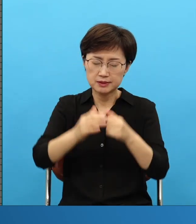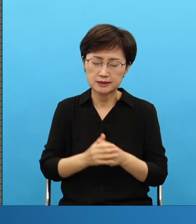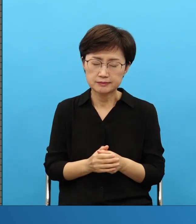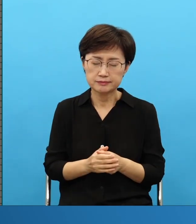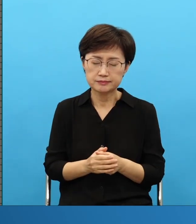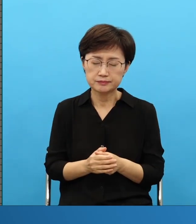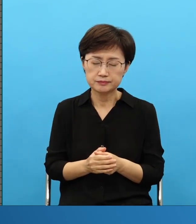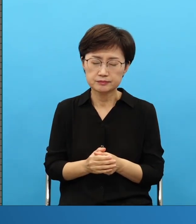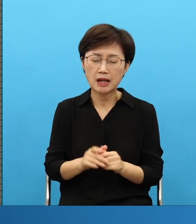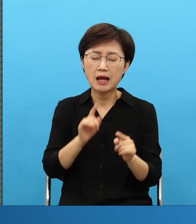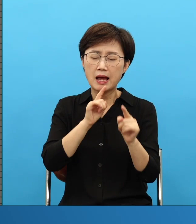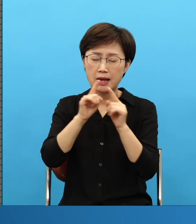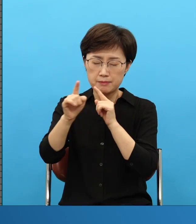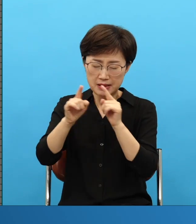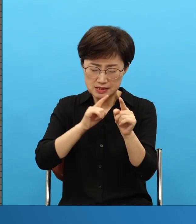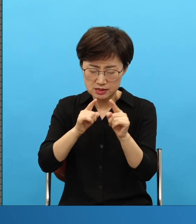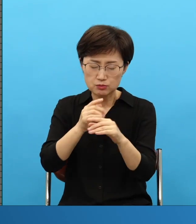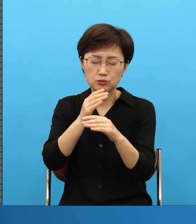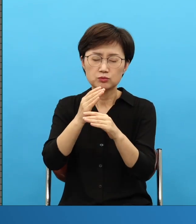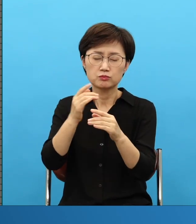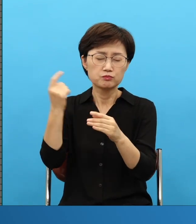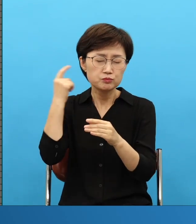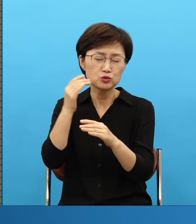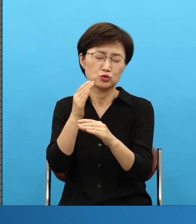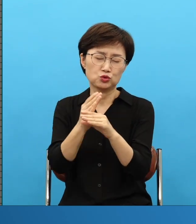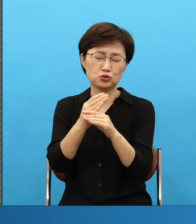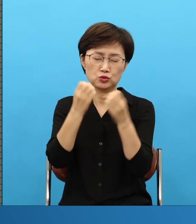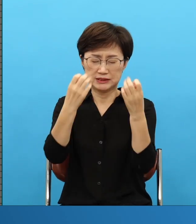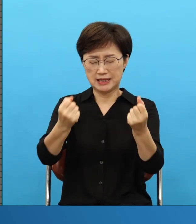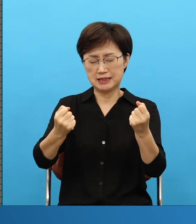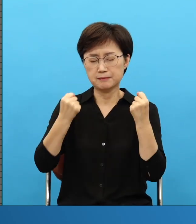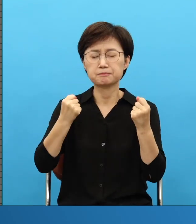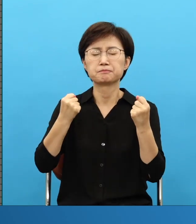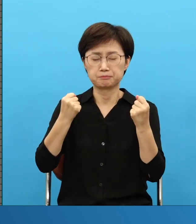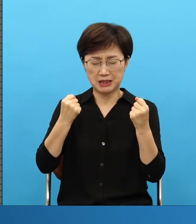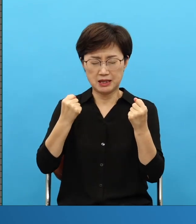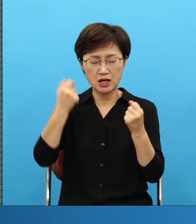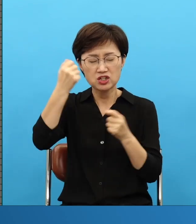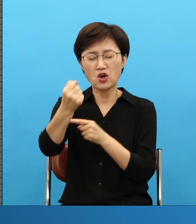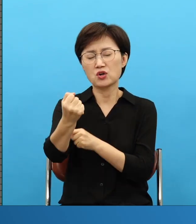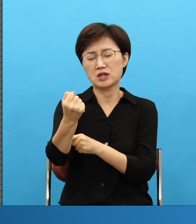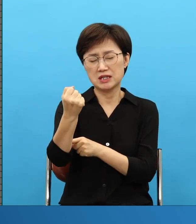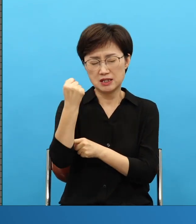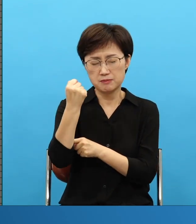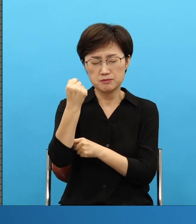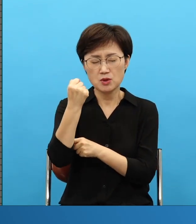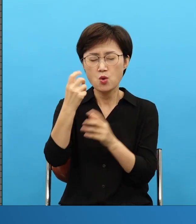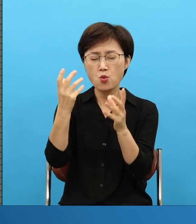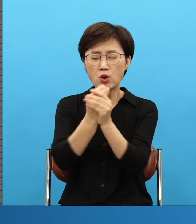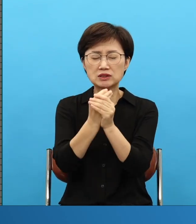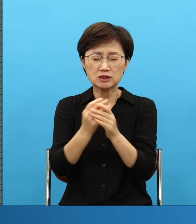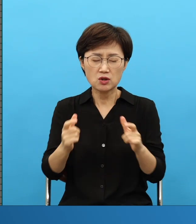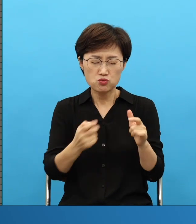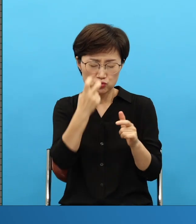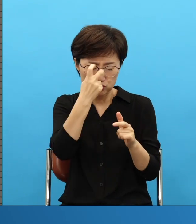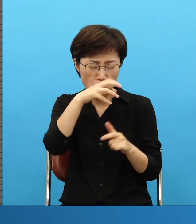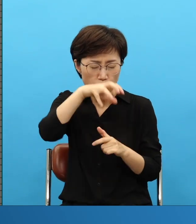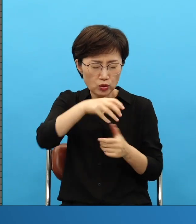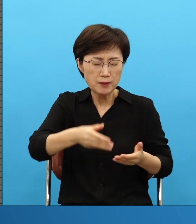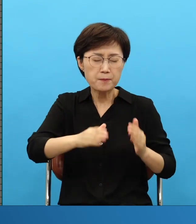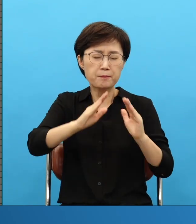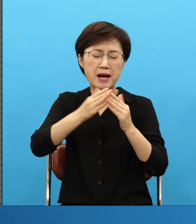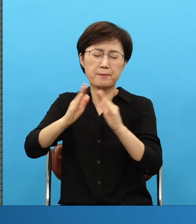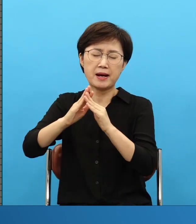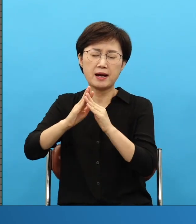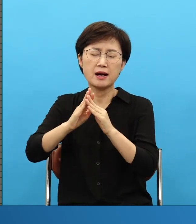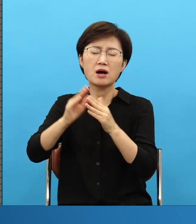worship. 말씀 가운데 새 힘 얻어 영적 망대, 절대 망대에 세우는 주역들 되게 하여 주옵소서. Help us to gain